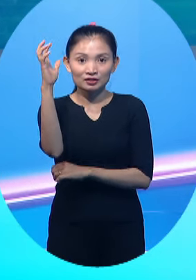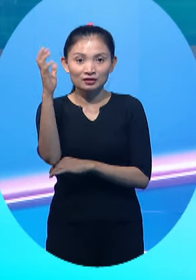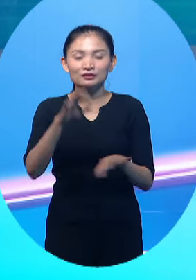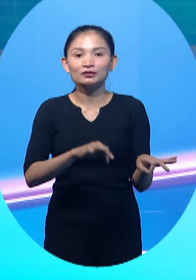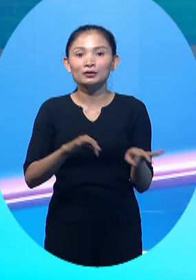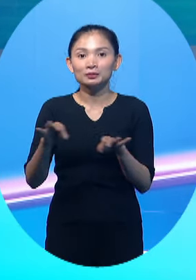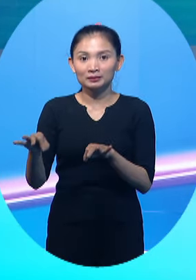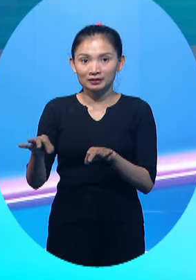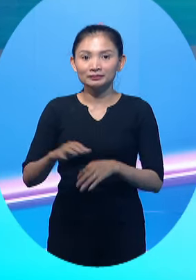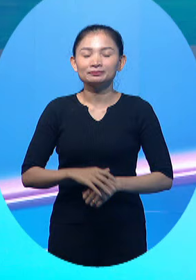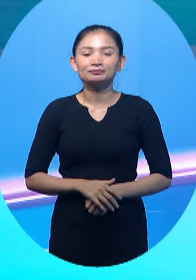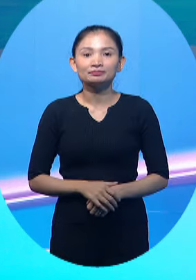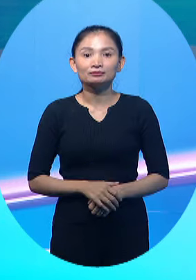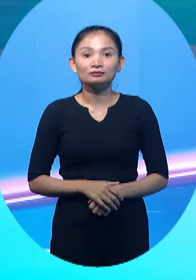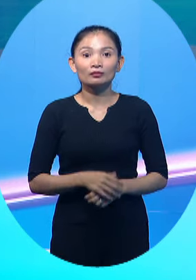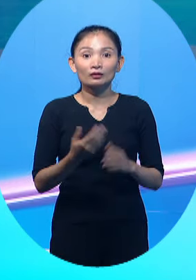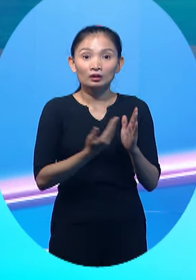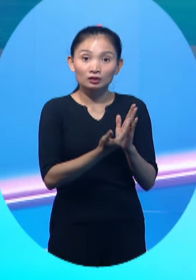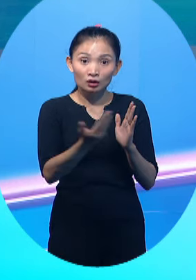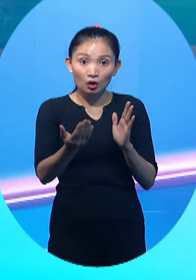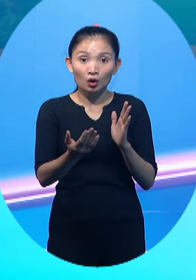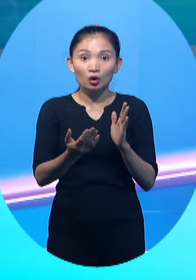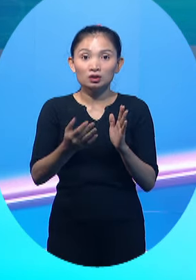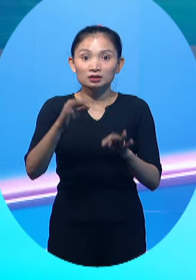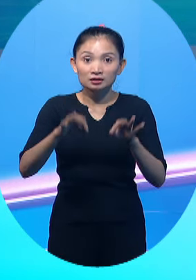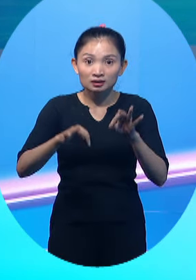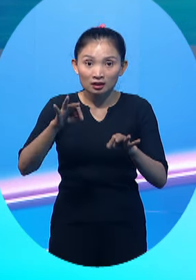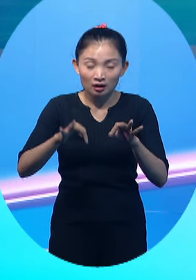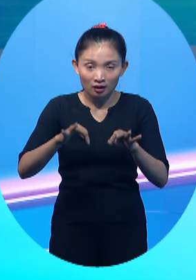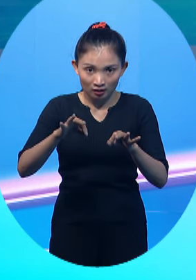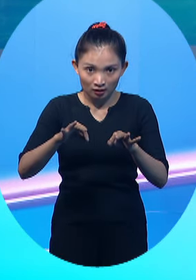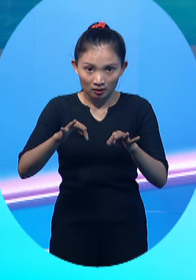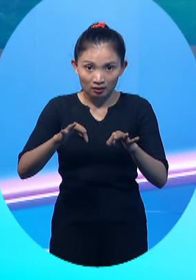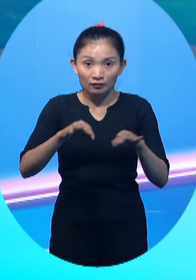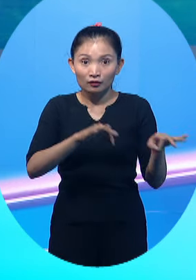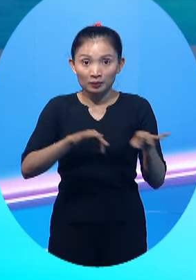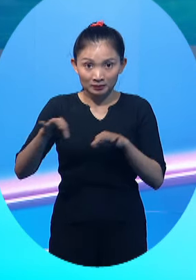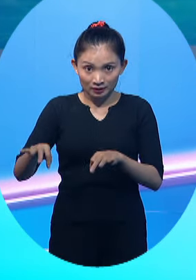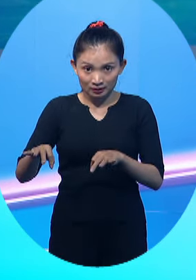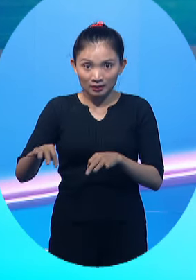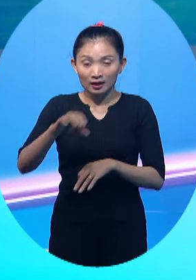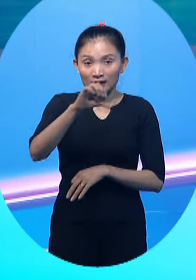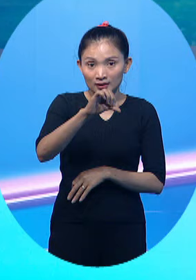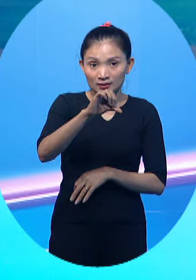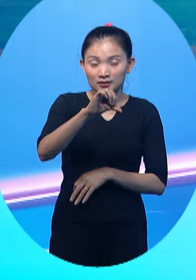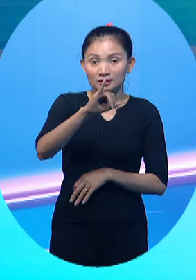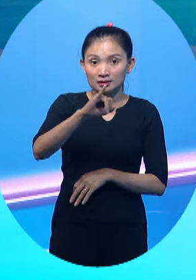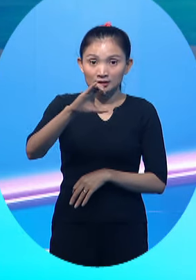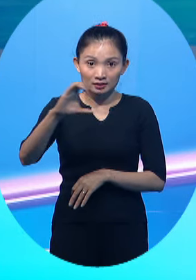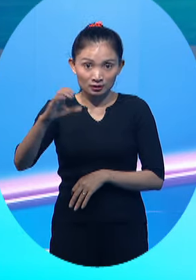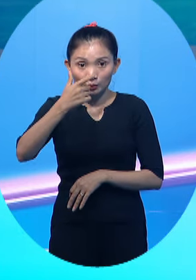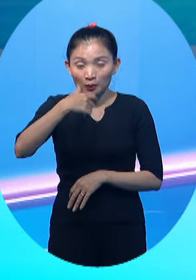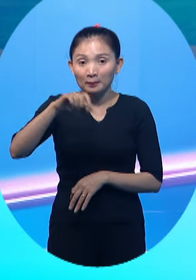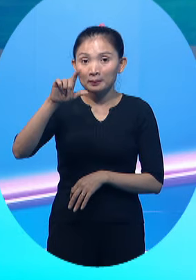triển lãm tôn vinh hàng Việt năm 2024 đã chính thức khai mạc tại Trung tâm Hội chợ và Triển lãm Sài Gòn SECC, quận 7, thành phố Hồ Chí